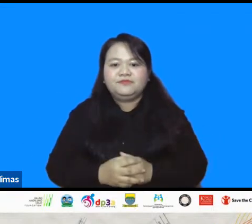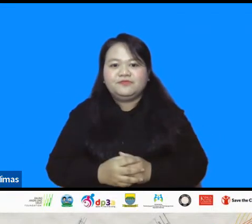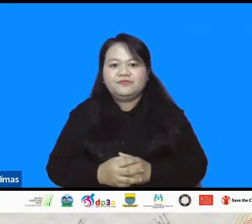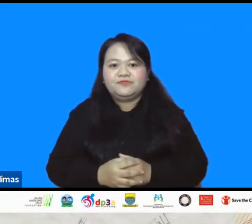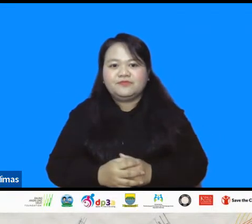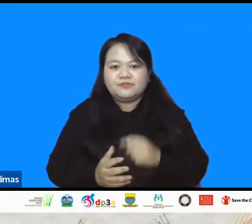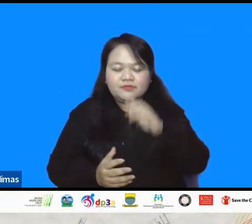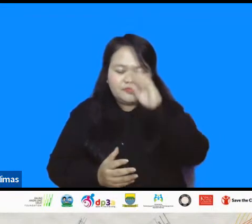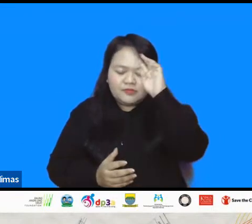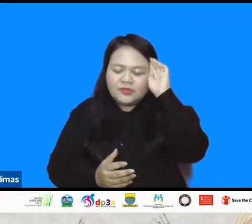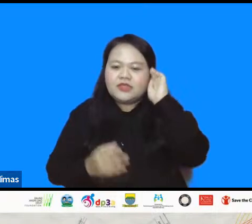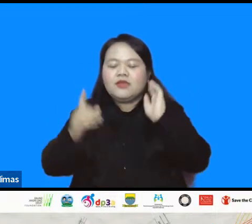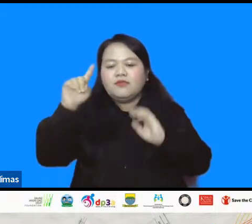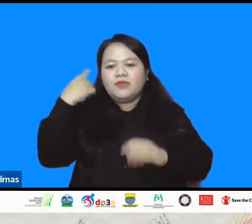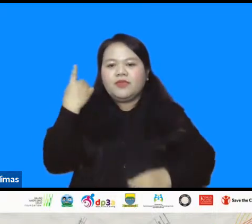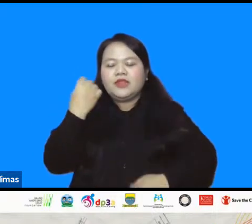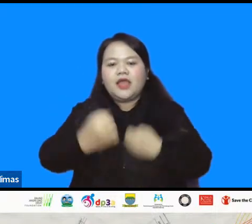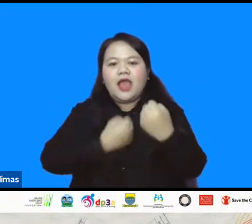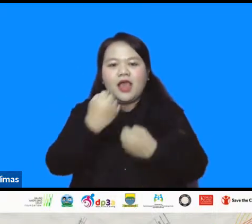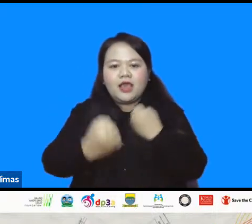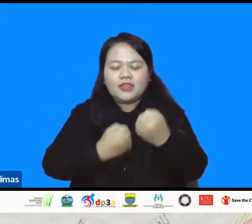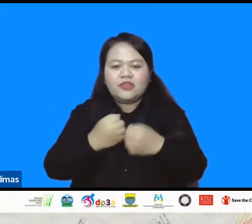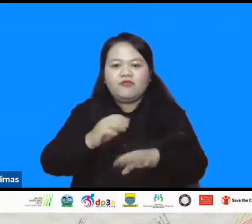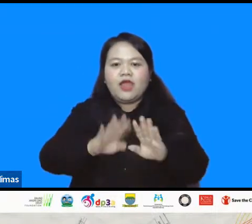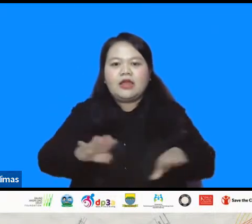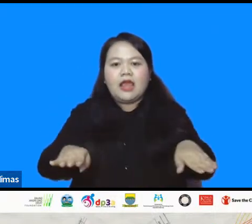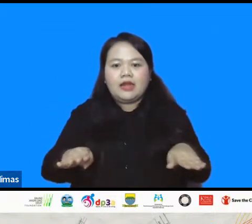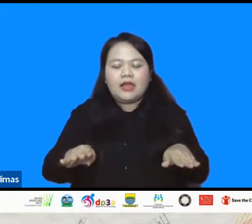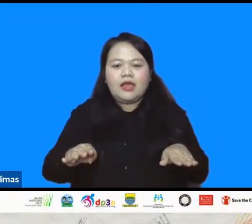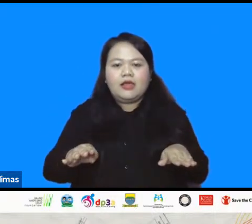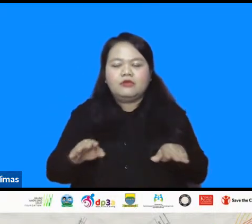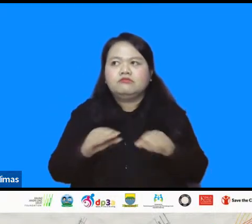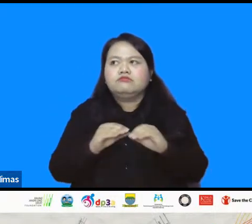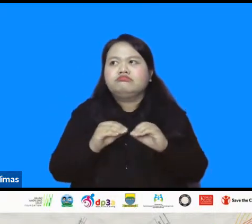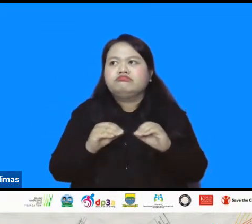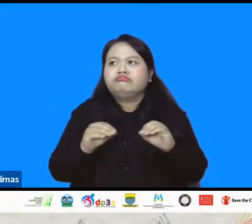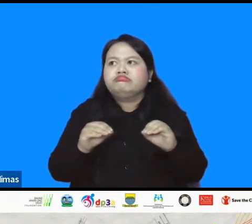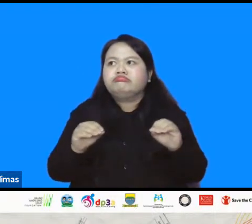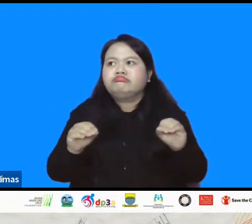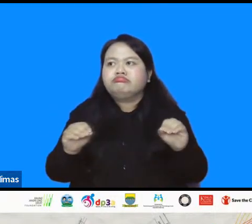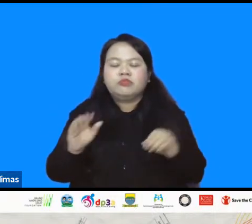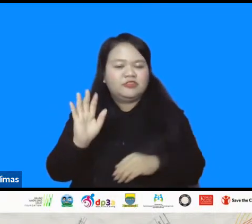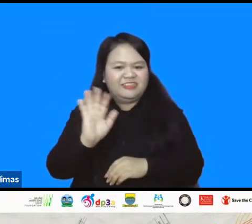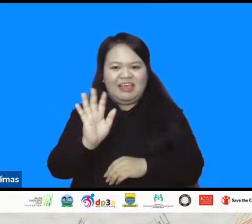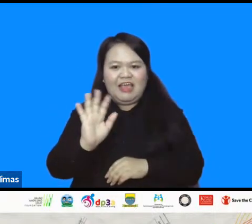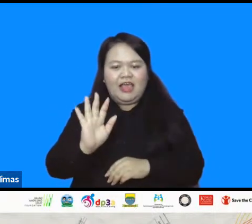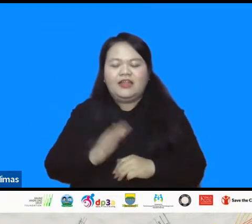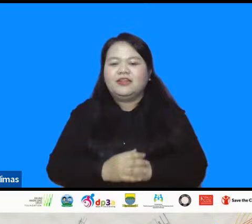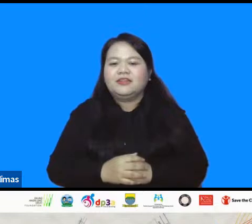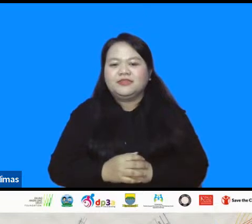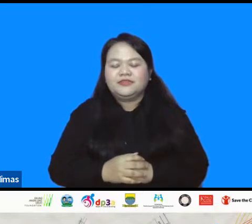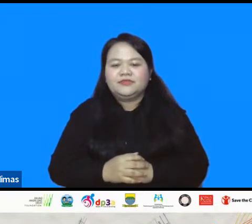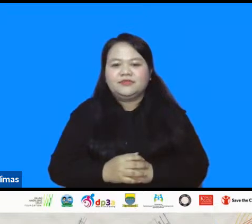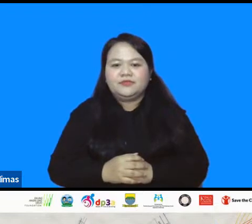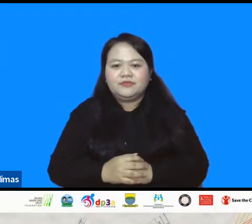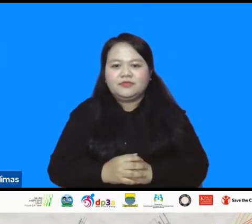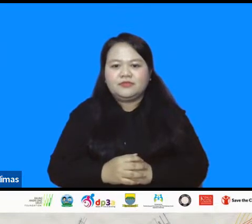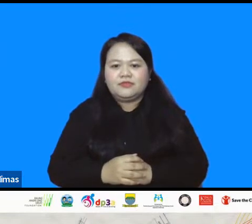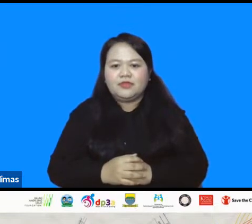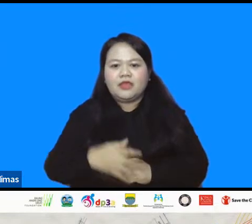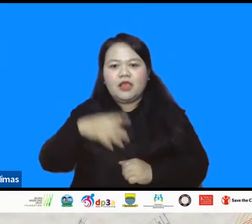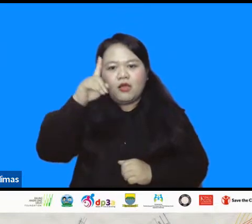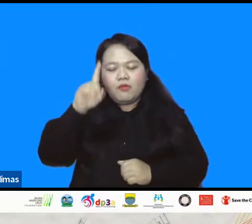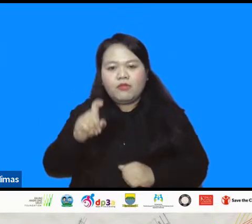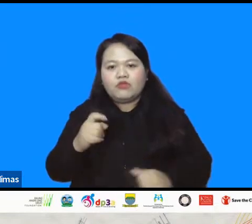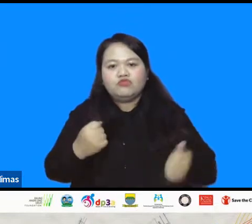sampai pemerintahnya aktif, anak-anaknya diam gitulah. Ini apa ya, yang perlu kita